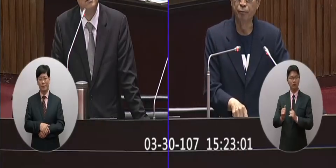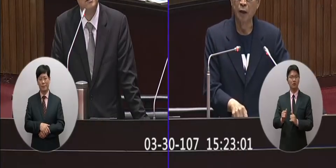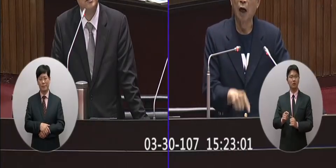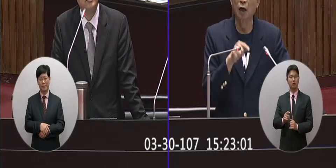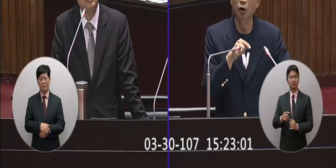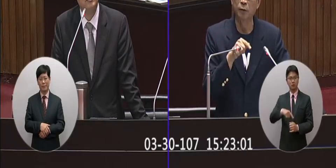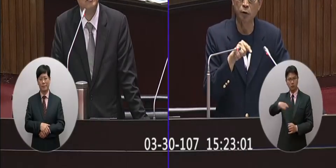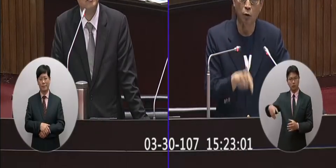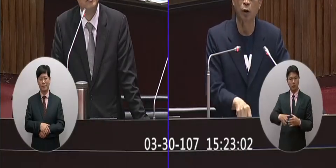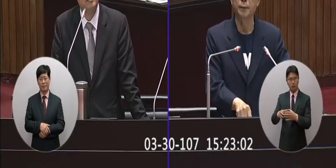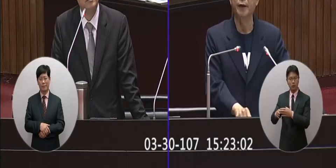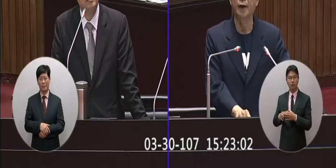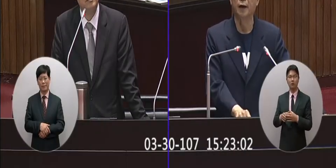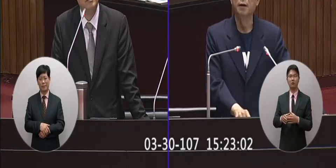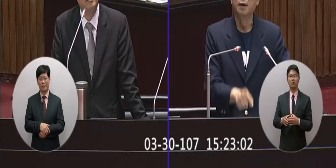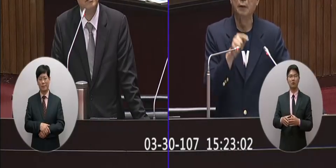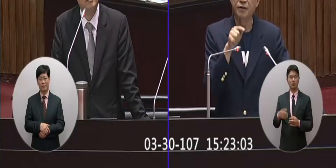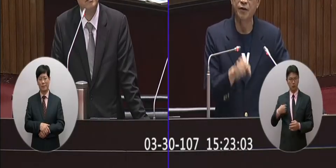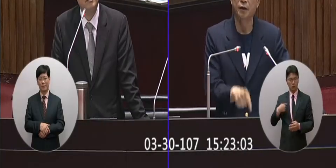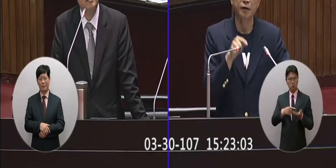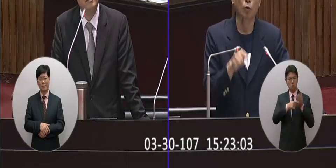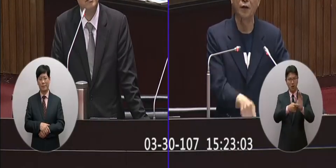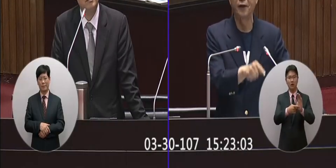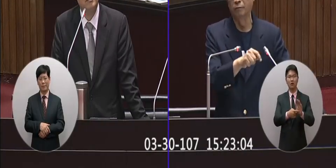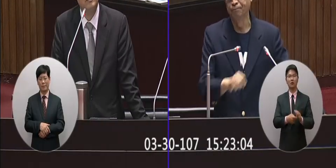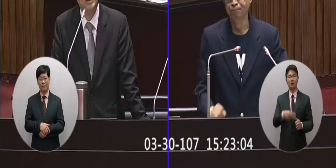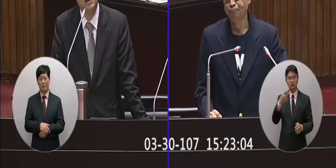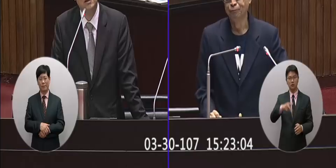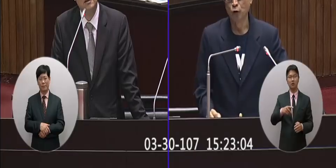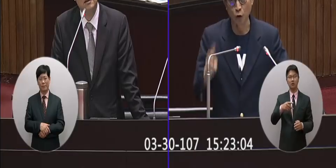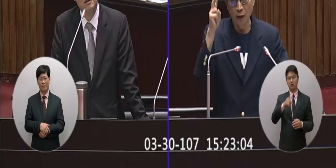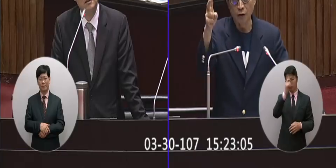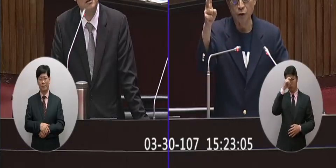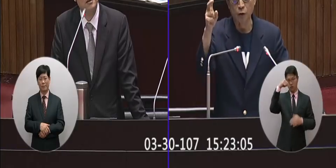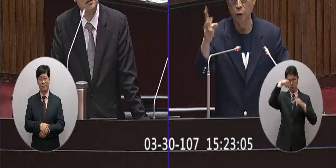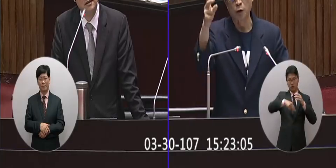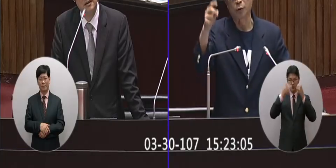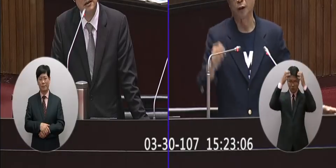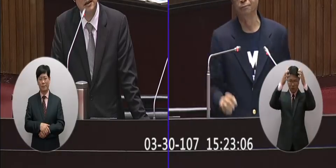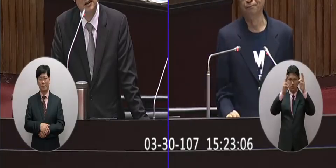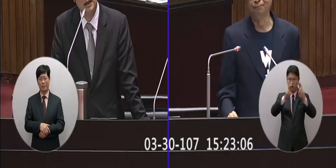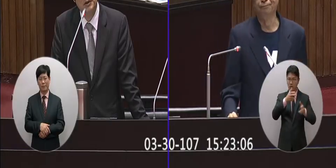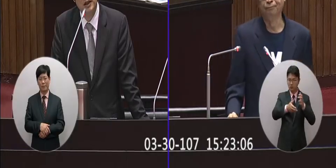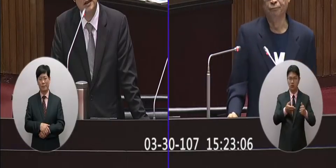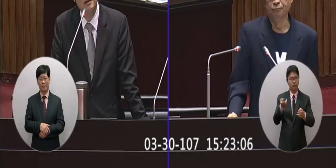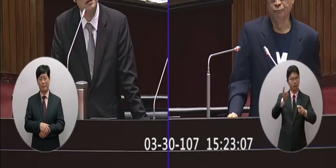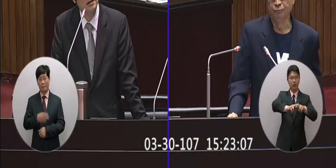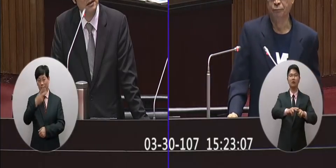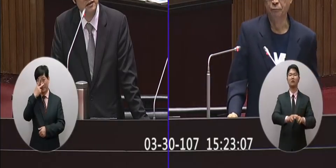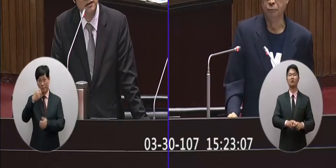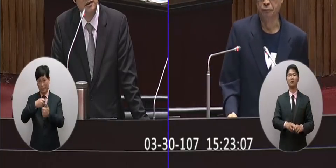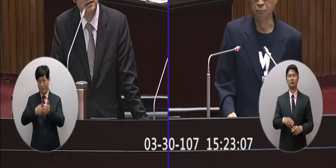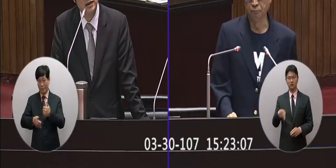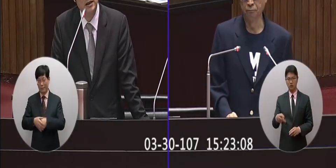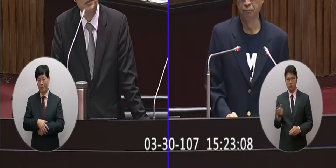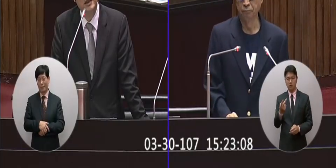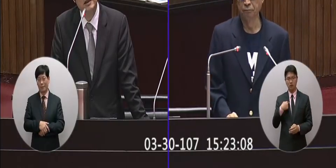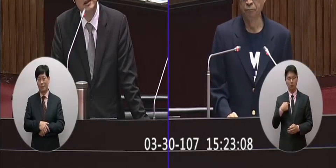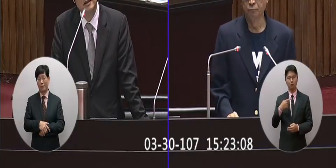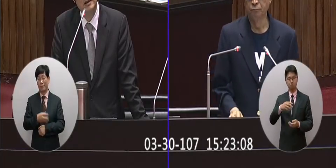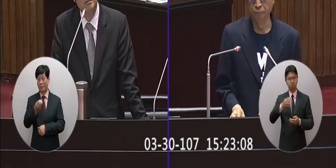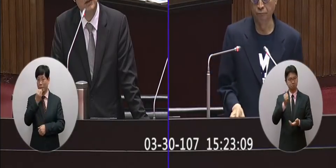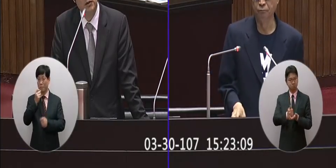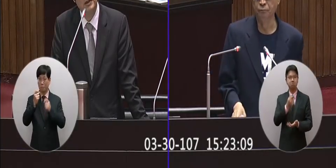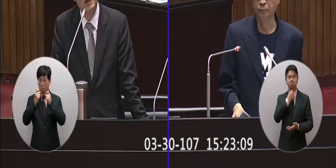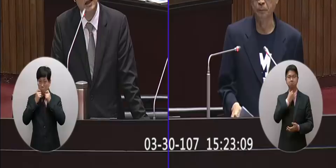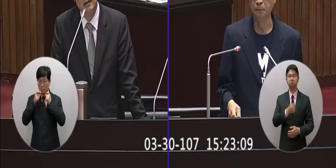现，而且我们要透过人民力量把深澳电厂关掉，就这两个事情绝对做到。 赖委员，食品